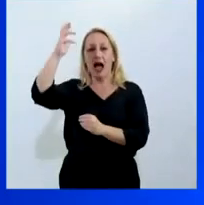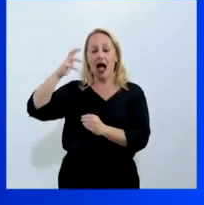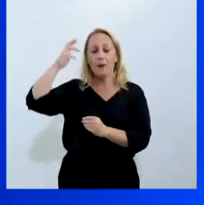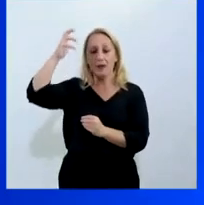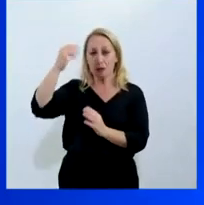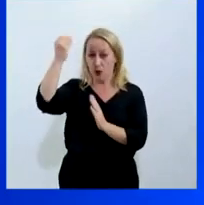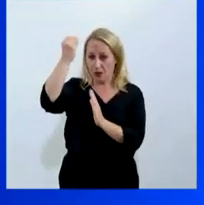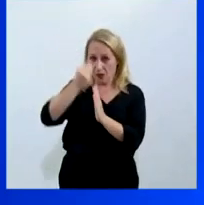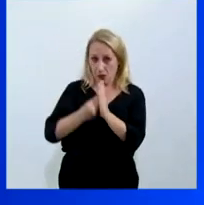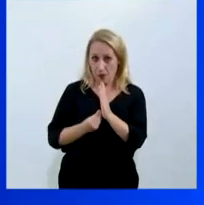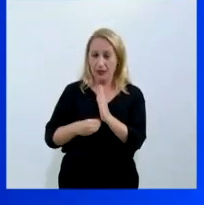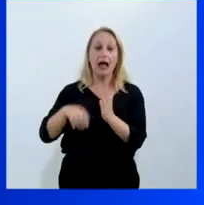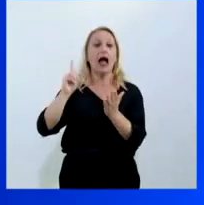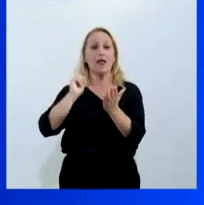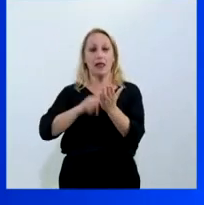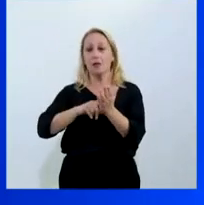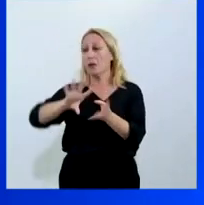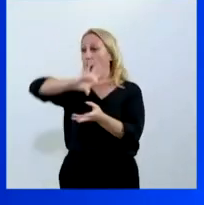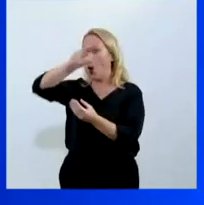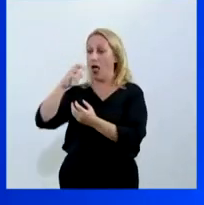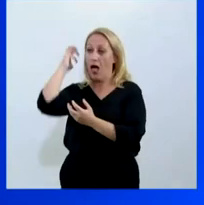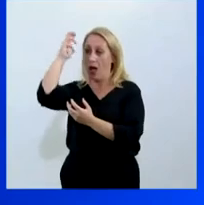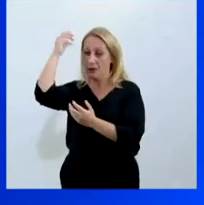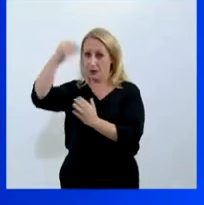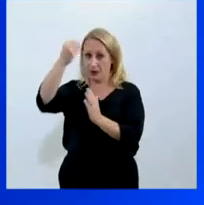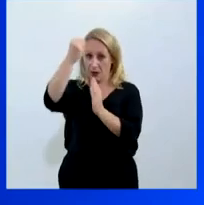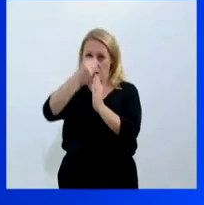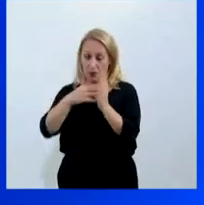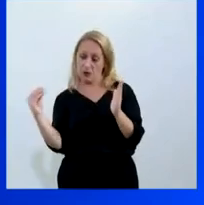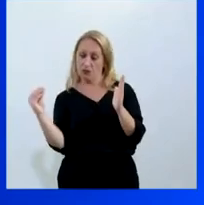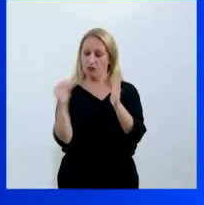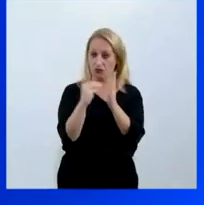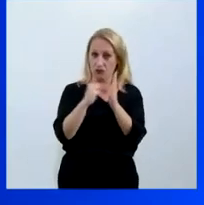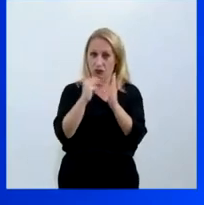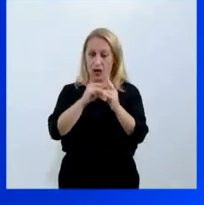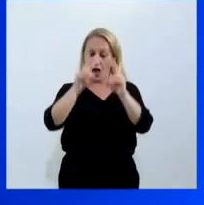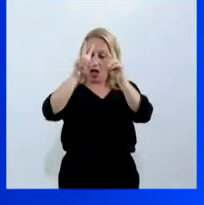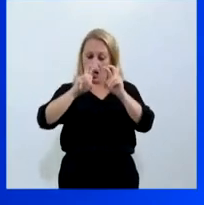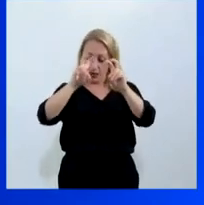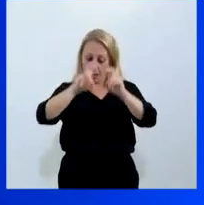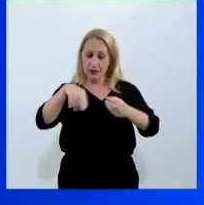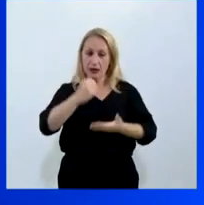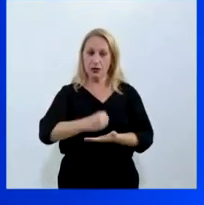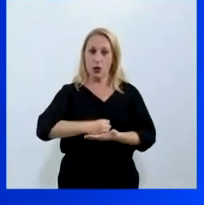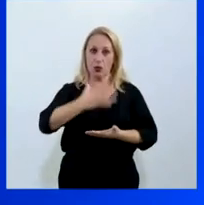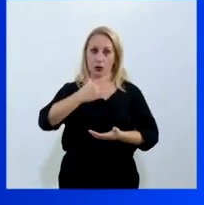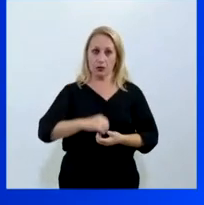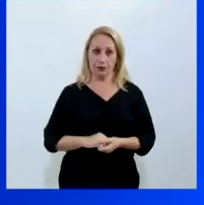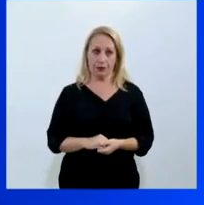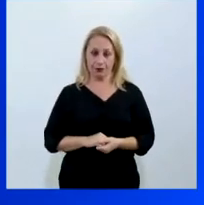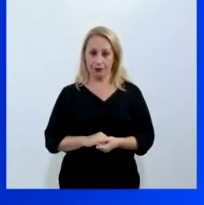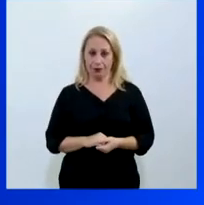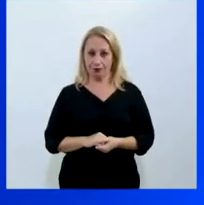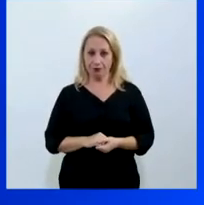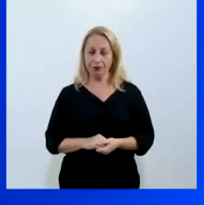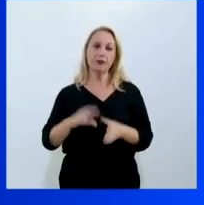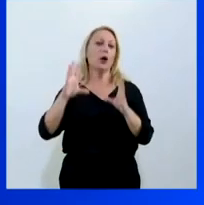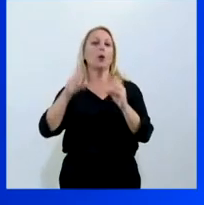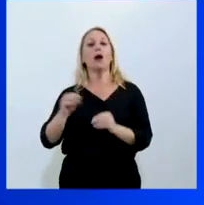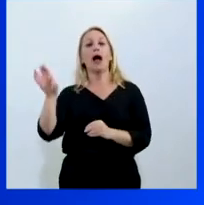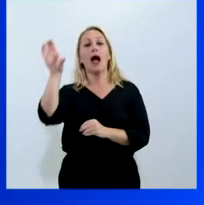τα προσμετρήσουμε, πρέπει να τα αναλύσουμε και να τα αξιολογήσουμε. Τώρα, ως προς τους ευρωπαϊκούς